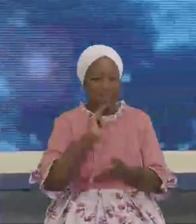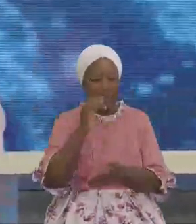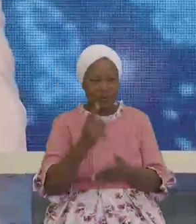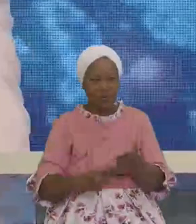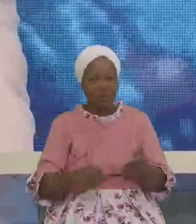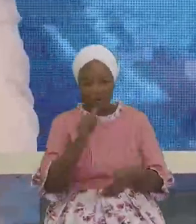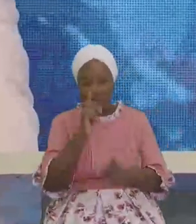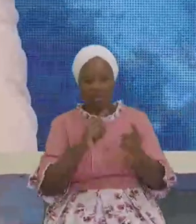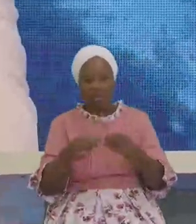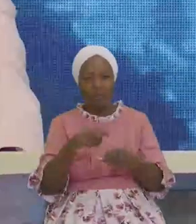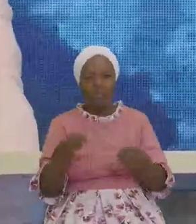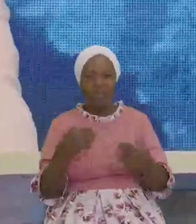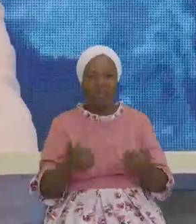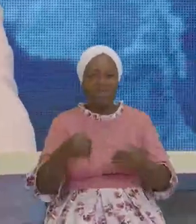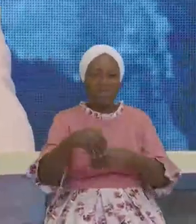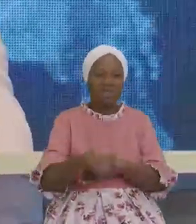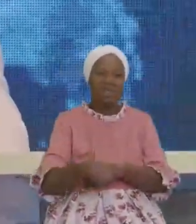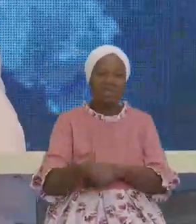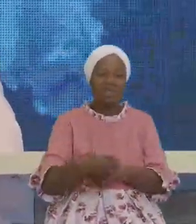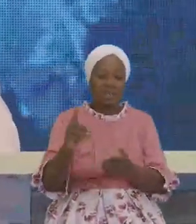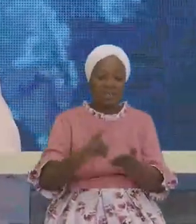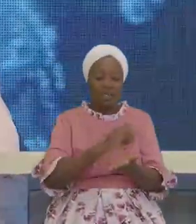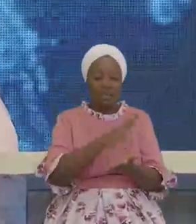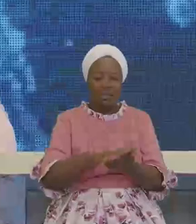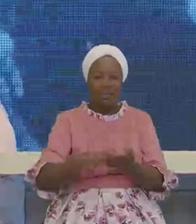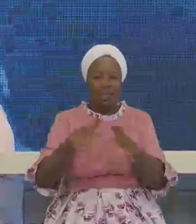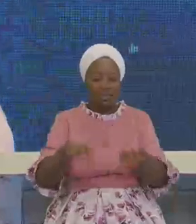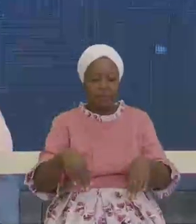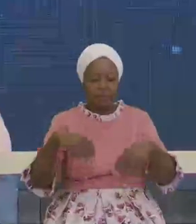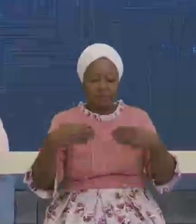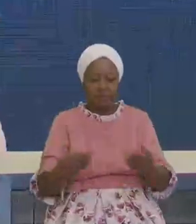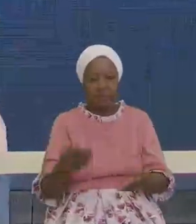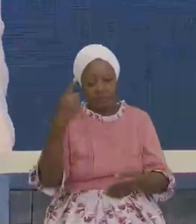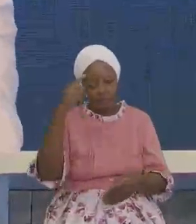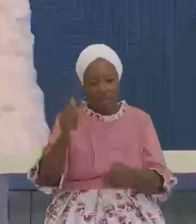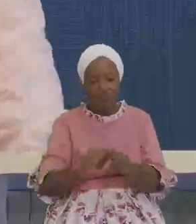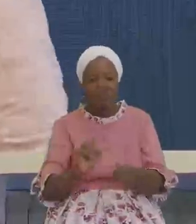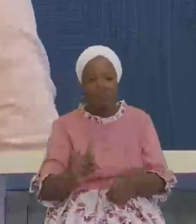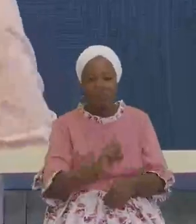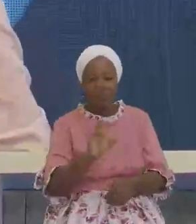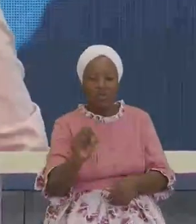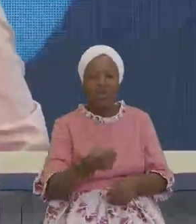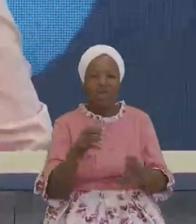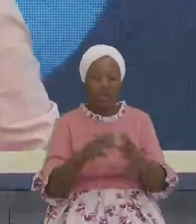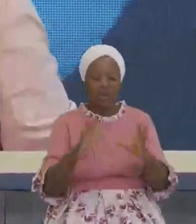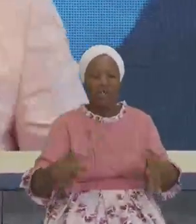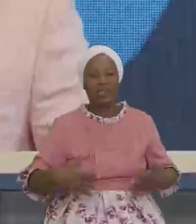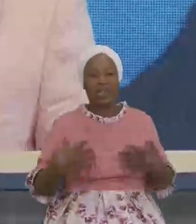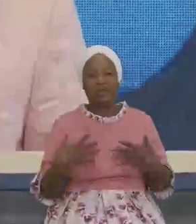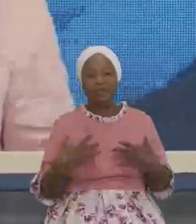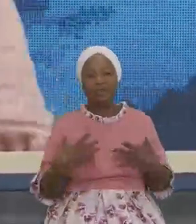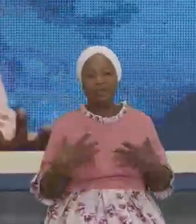C'est ce dont nous parlons ce soir. La provision divine pour la vie abondante de